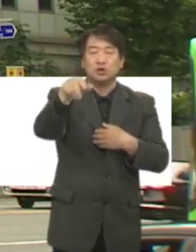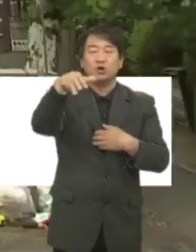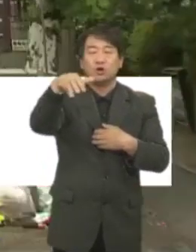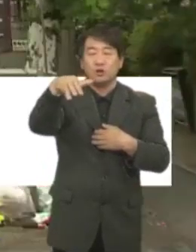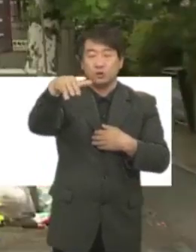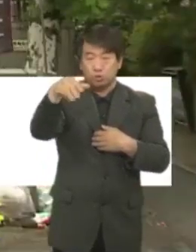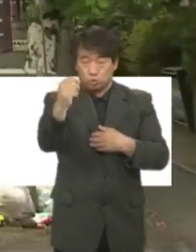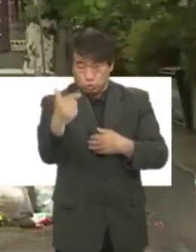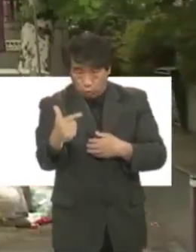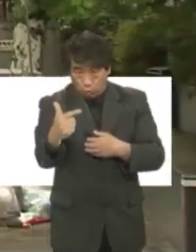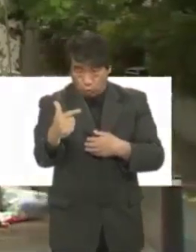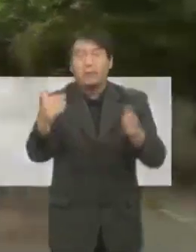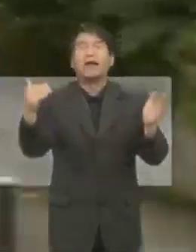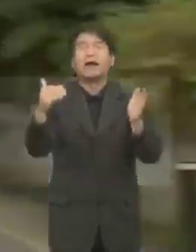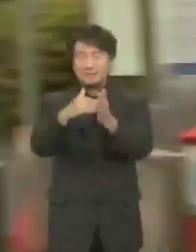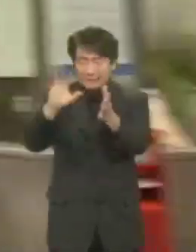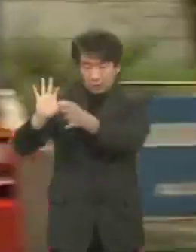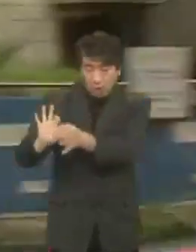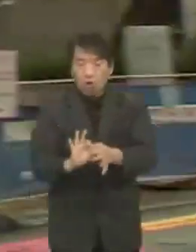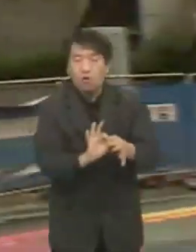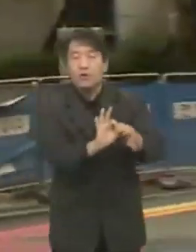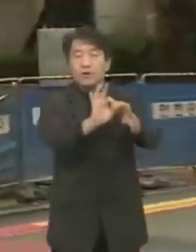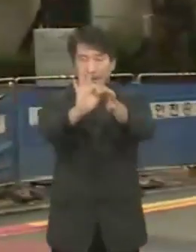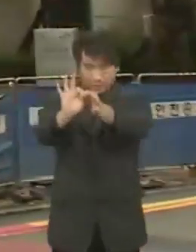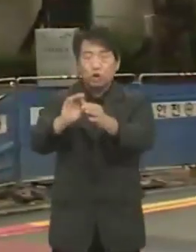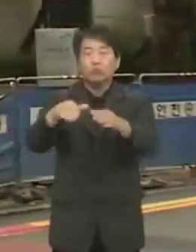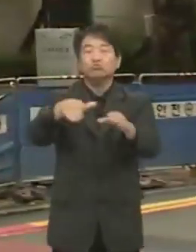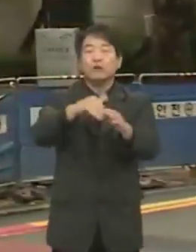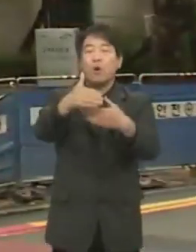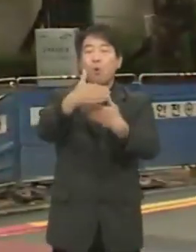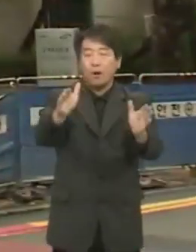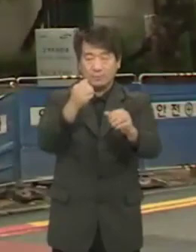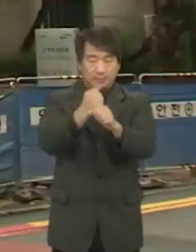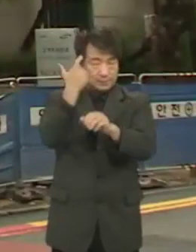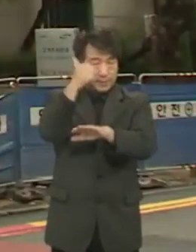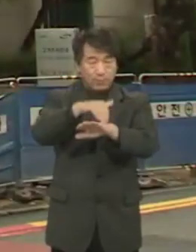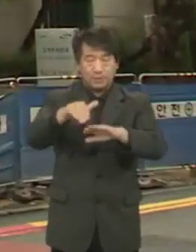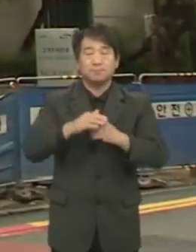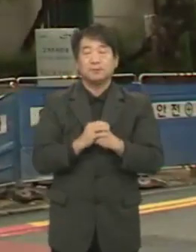소재동 관사촌, 테미오레 관사촌까지 연계되는 문화공간을 조성할 계획입니다.